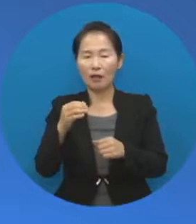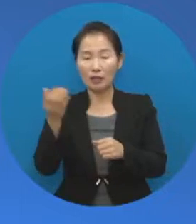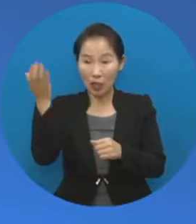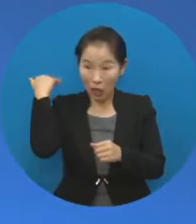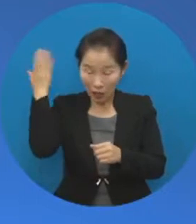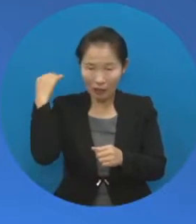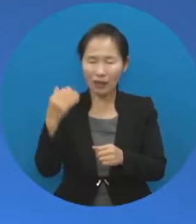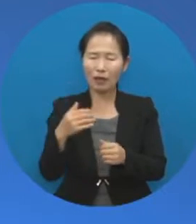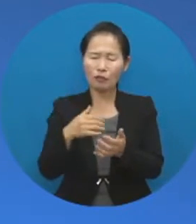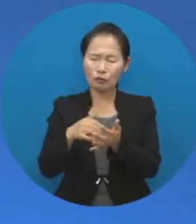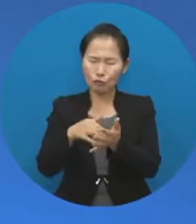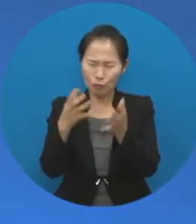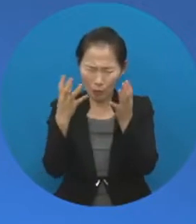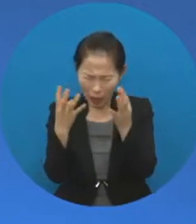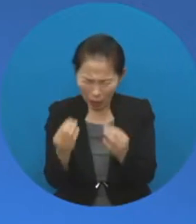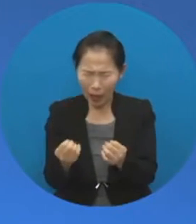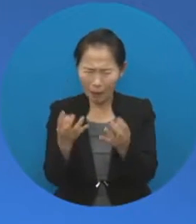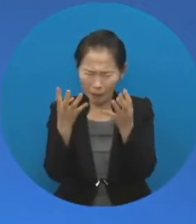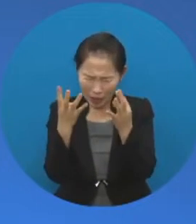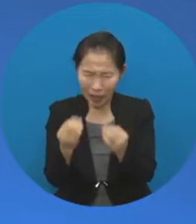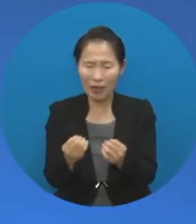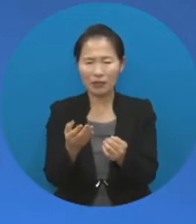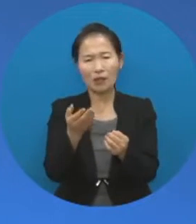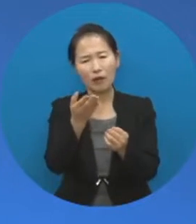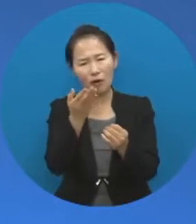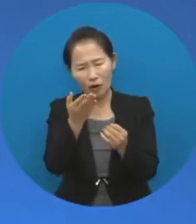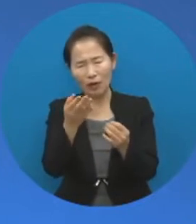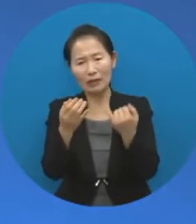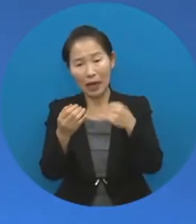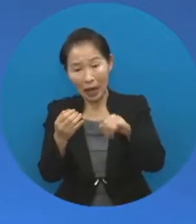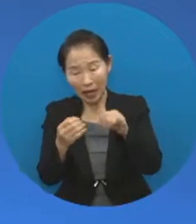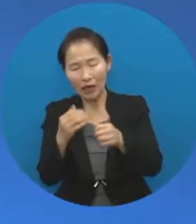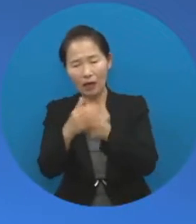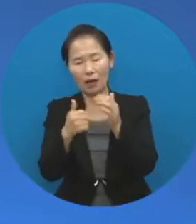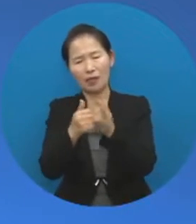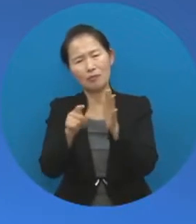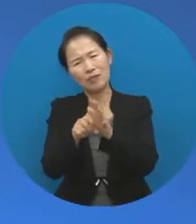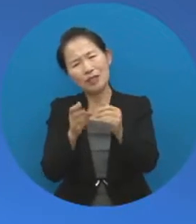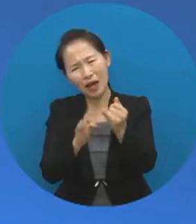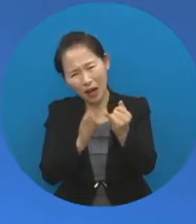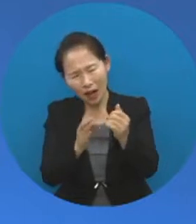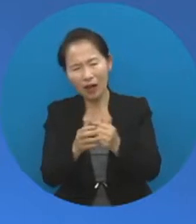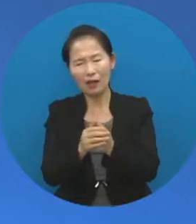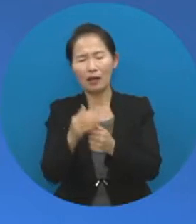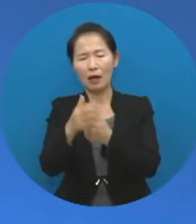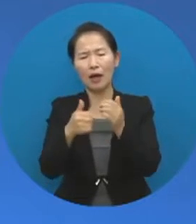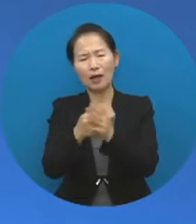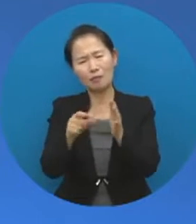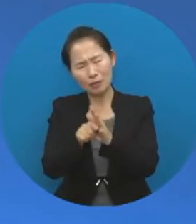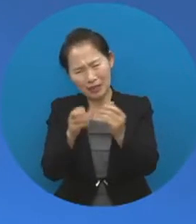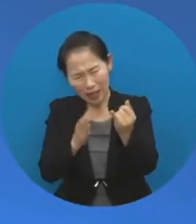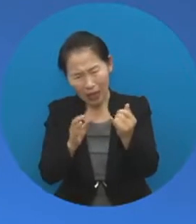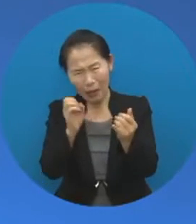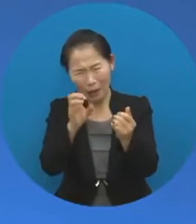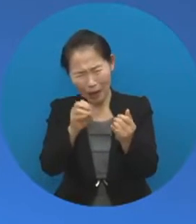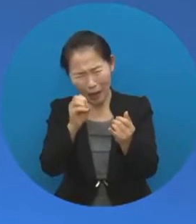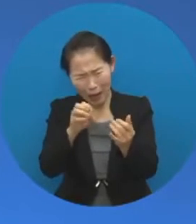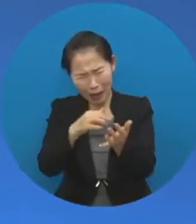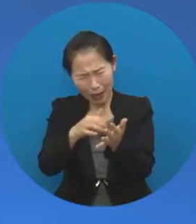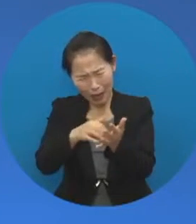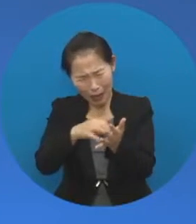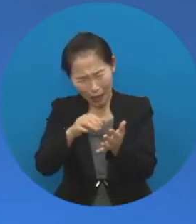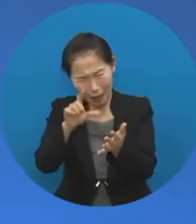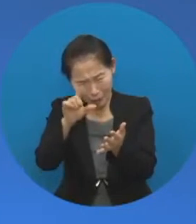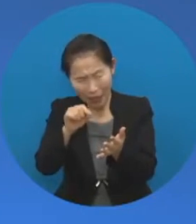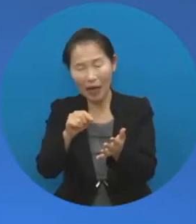너는 하나님만 믿으면 돼. 같이 엄마랑 하나님 믿자라고 그렇게 이야기했지만 걔 엄마 말을 듣지 않고 결국은